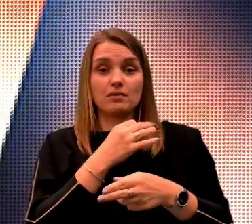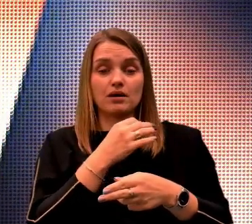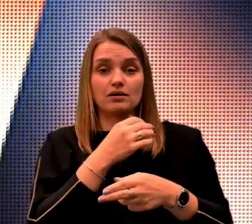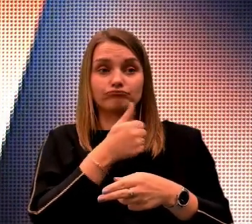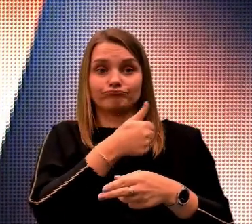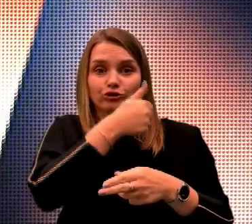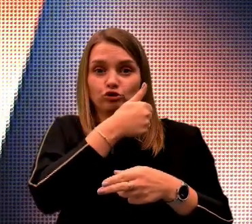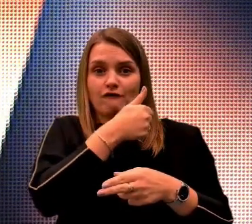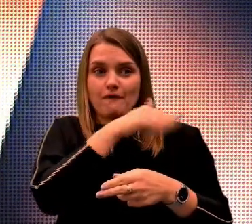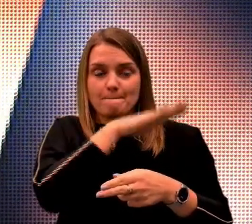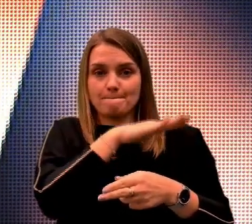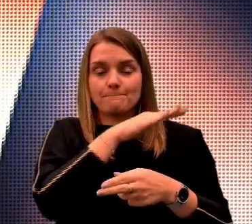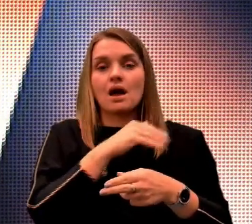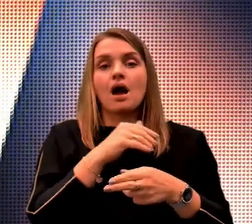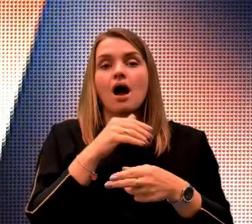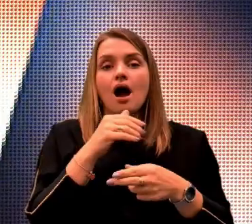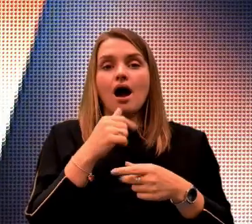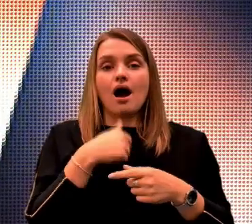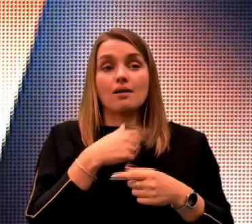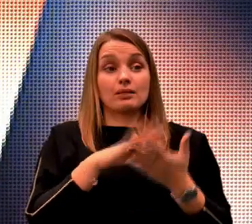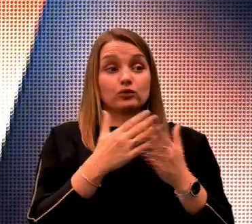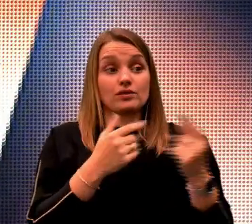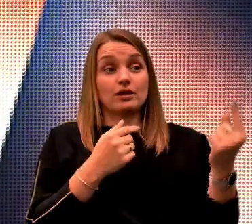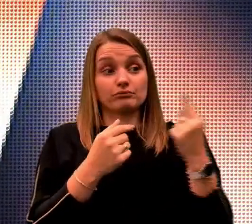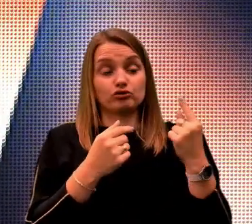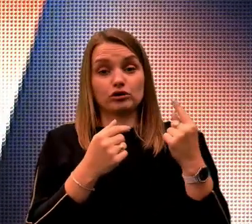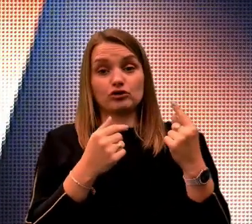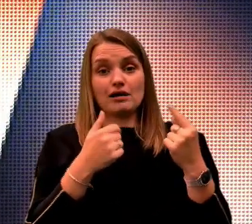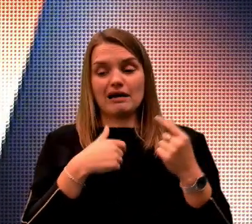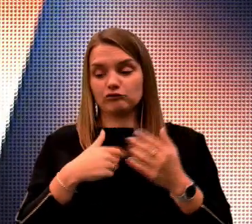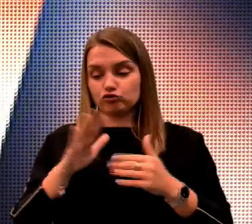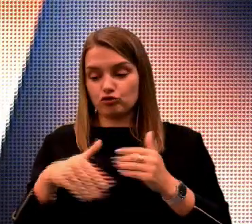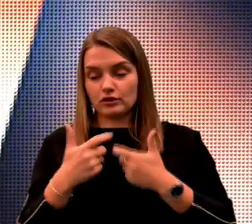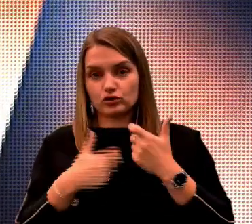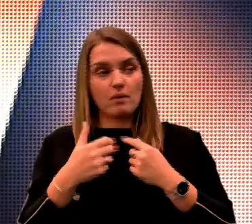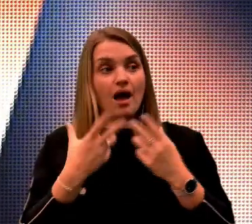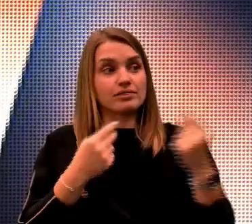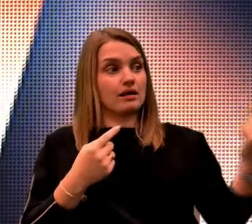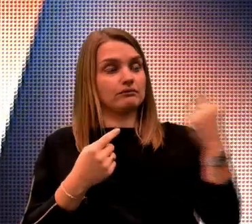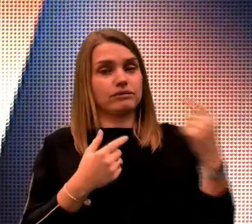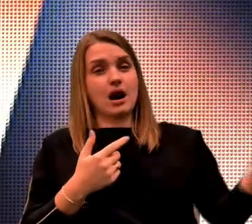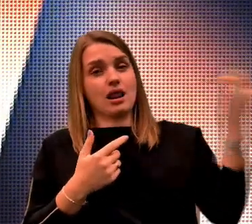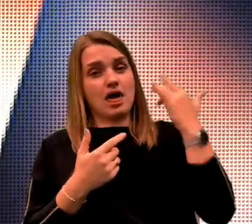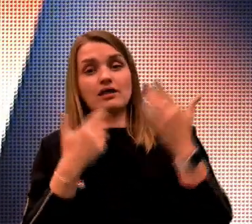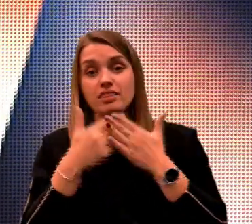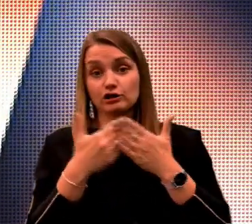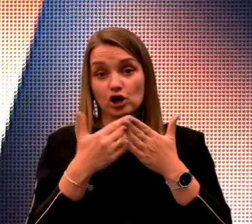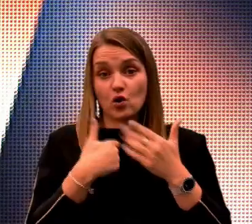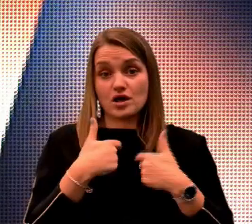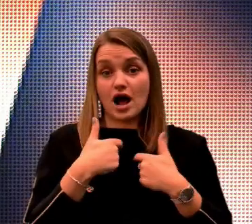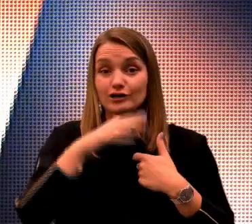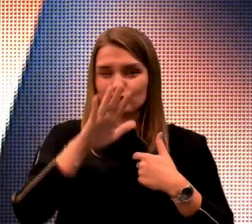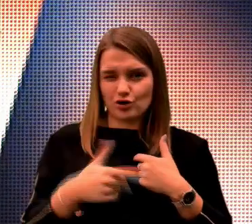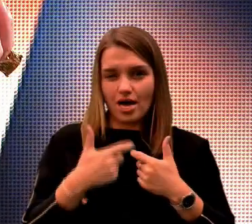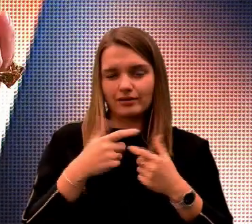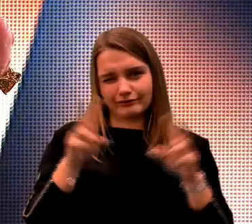nie przyjdzie do mnie i nie będzie, jeżeli ja mu nie daj Boże zawalę, jeżeli nie przyjdzie do mnie z awanturą, dlaczego ja mu to zawalam, mówię w cudzysłowie z